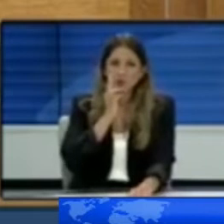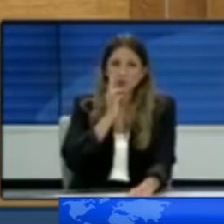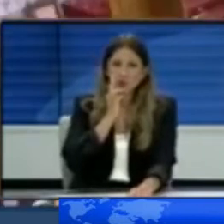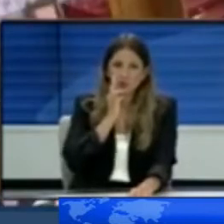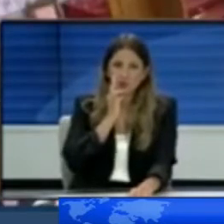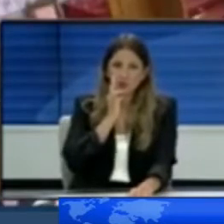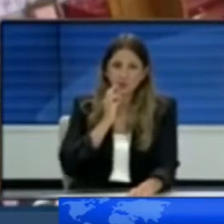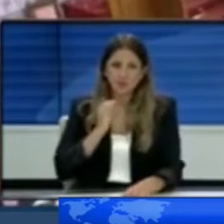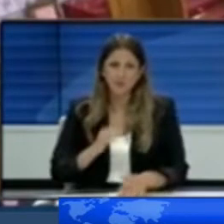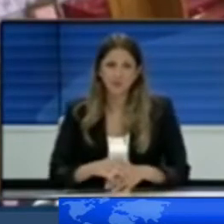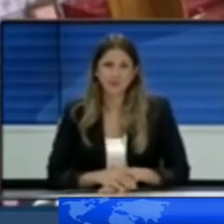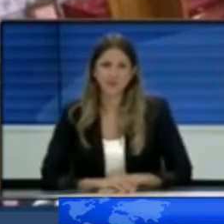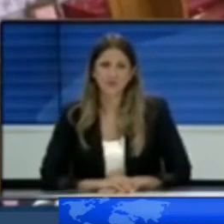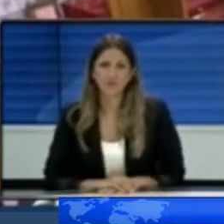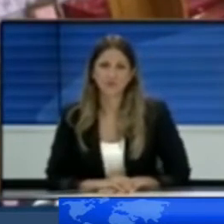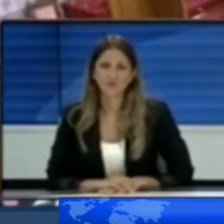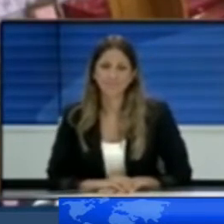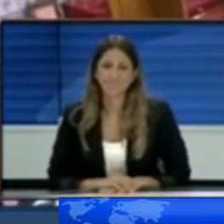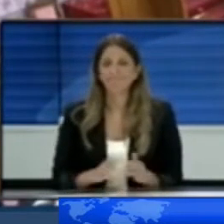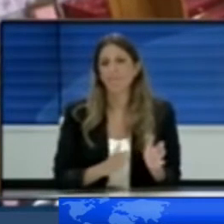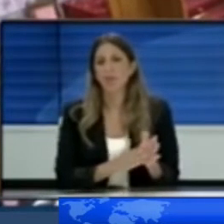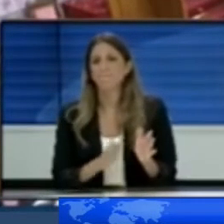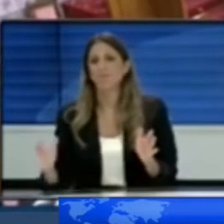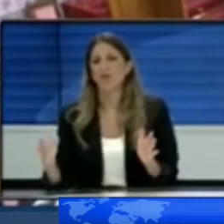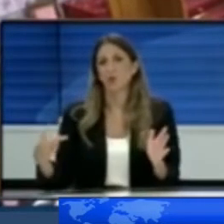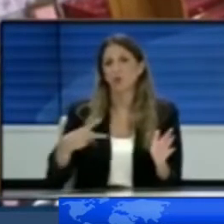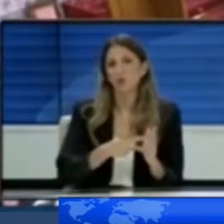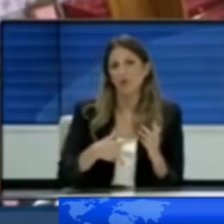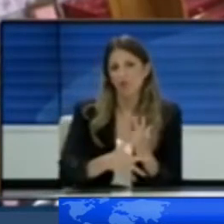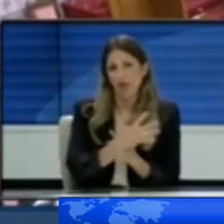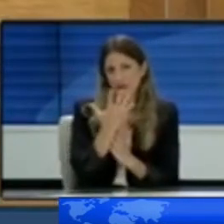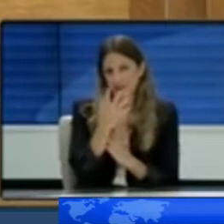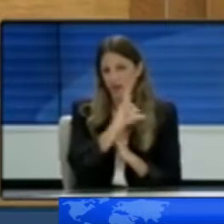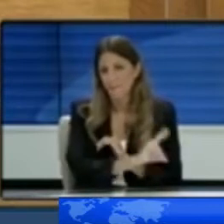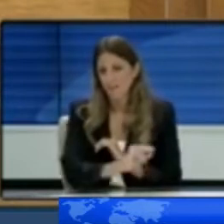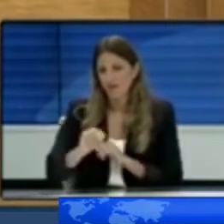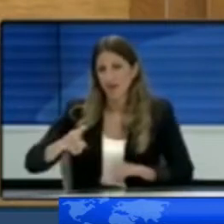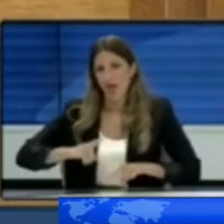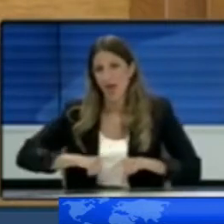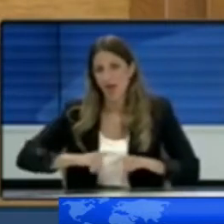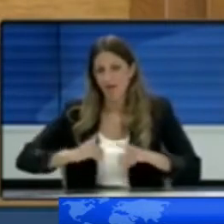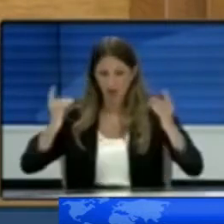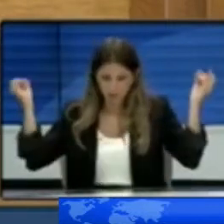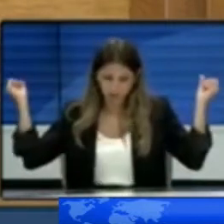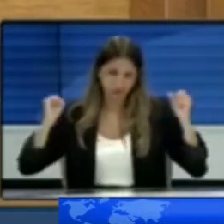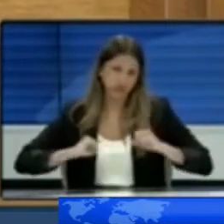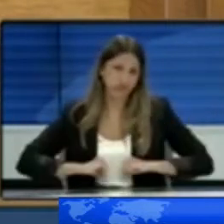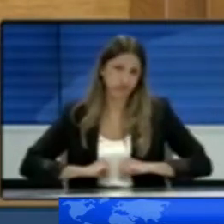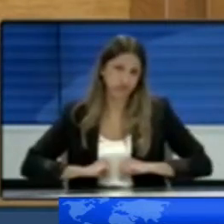και υπερασπίζεστε μια περίοδο η οποία υπήρξε δραματική και τραυματική για τη χώρα. Μια περίοδο η